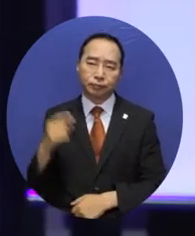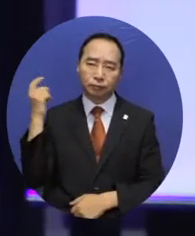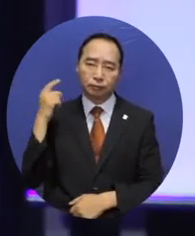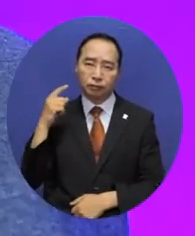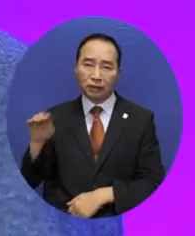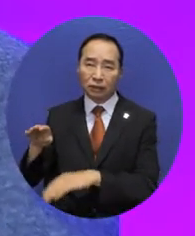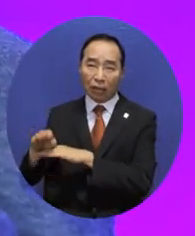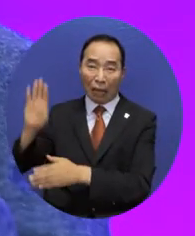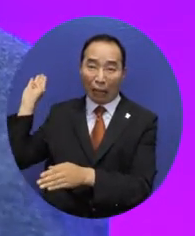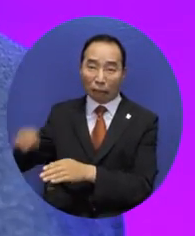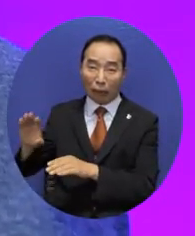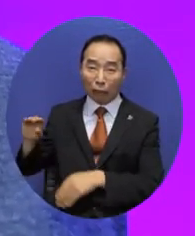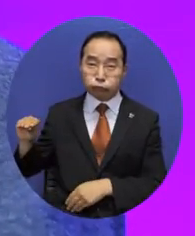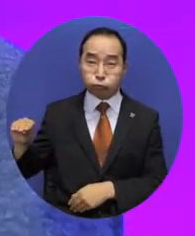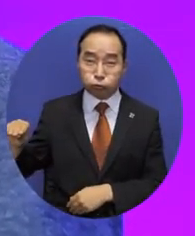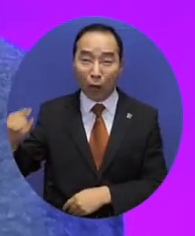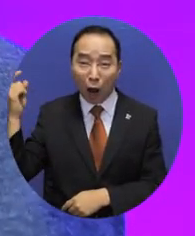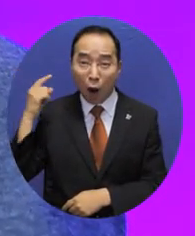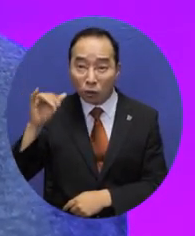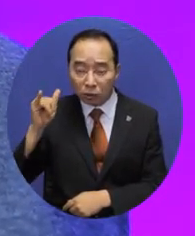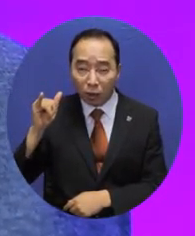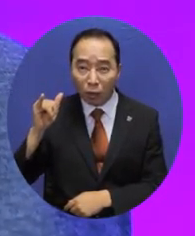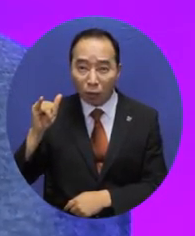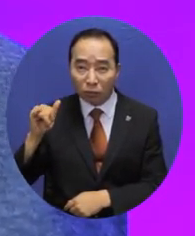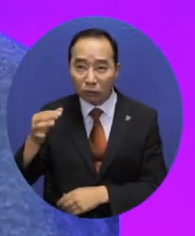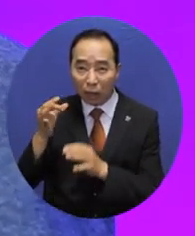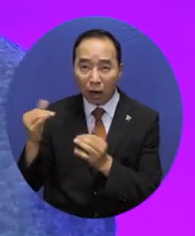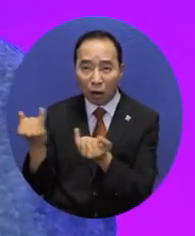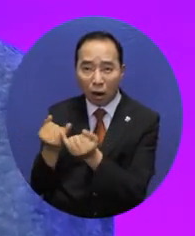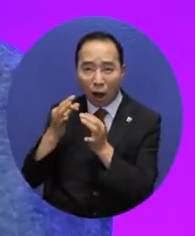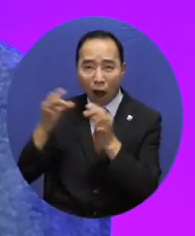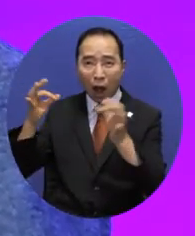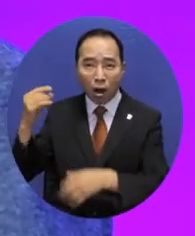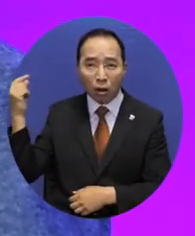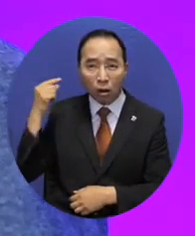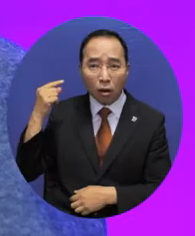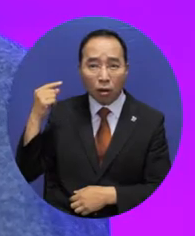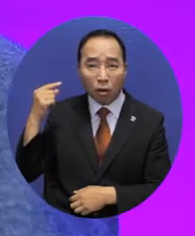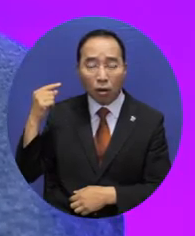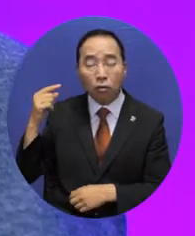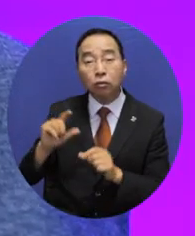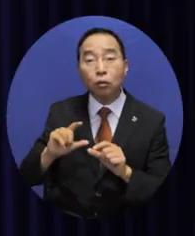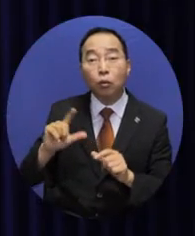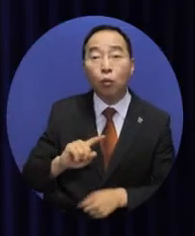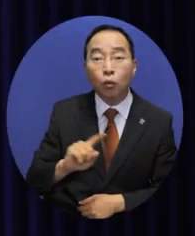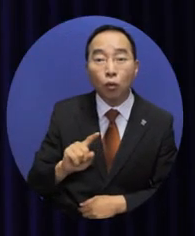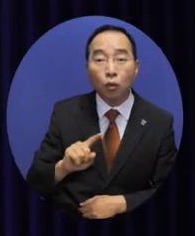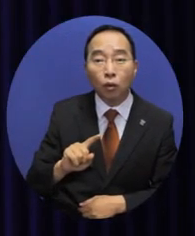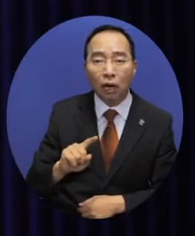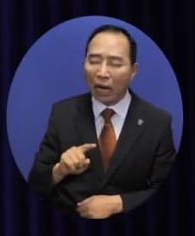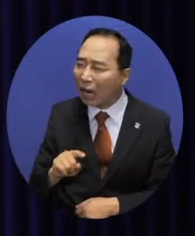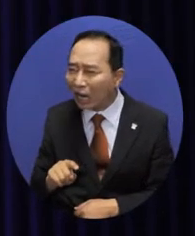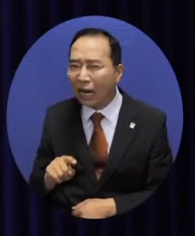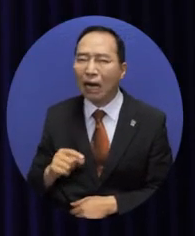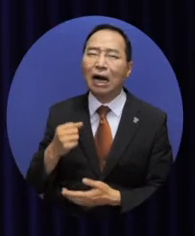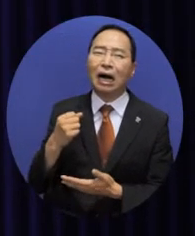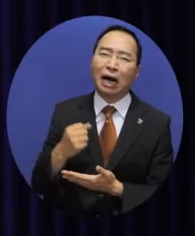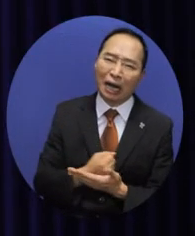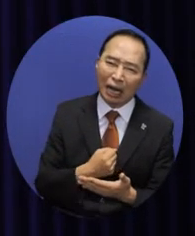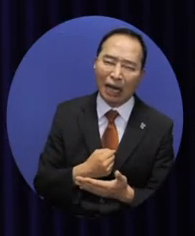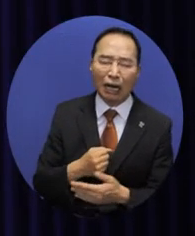합니다. 그리고 또 비명 소리가 들립니다. 그러면 우리는 어떻게 해요? 대부분의 사람들이 아, 안 됐다, 누군가 다친